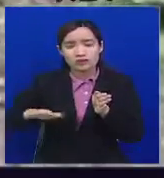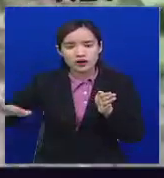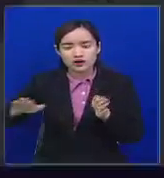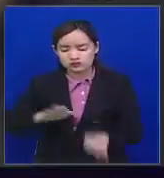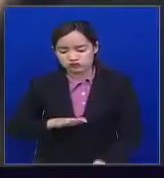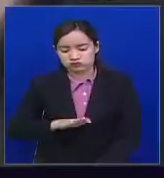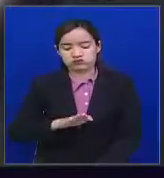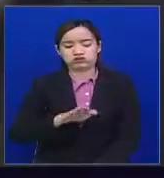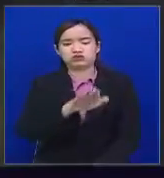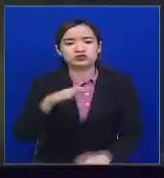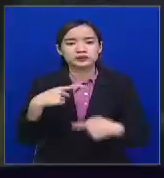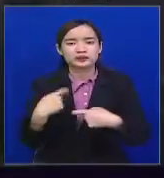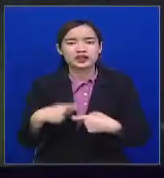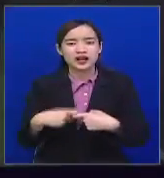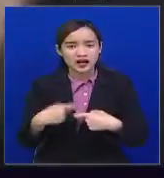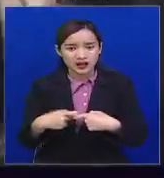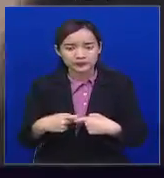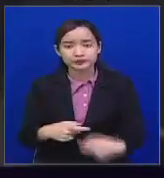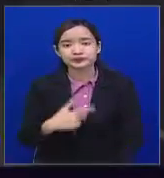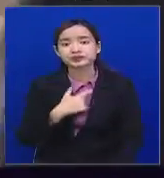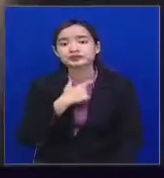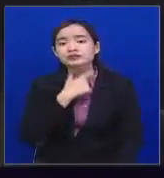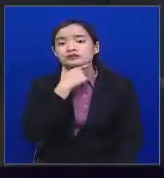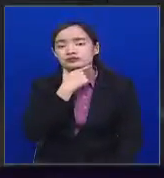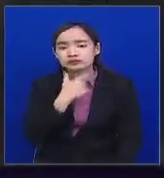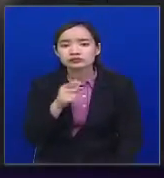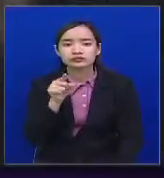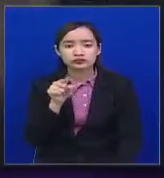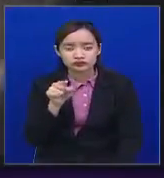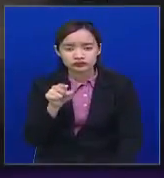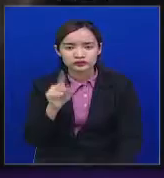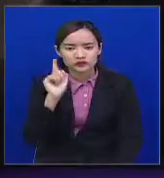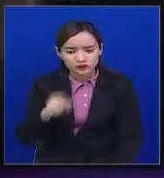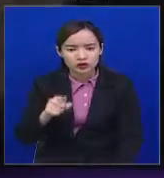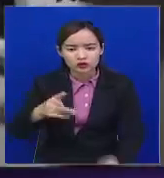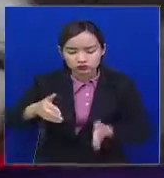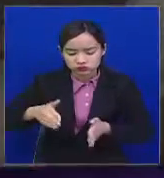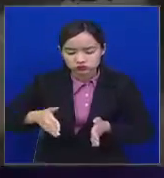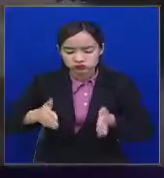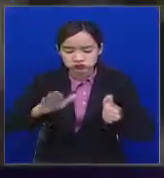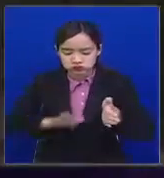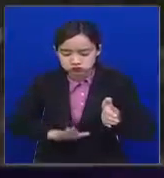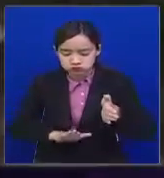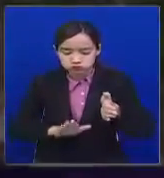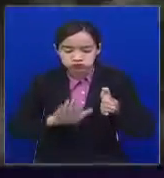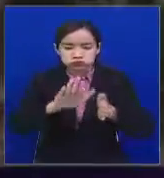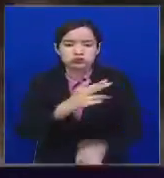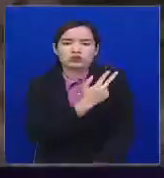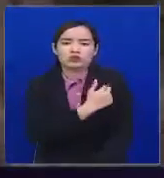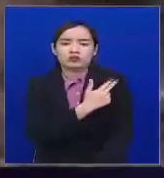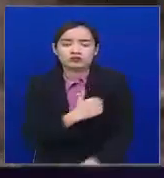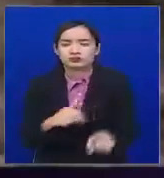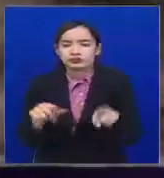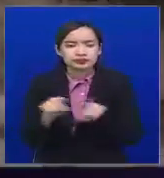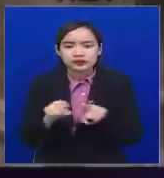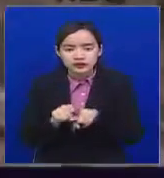ากไม่ต่างจากชาวกะเหรี่ยงบ้านคำหวันอำเภอแม่ตื่นที่ต้องใช้เส้นทางนี้เดินทางมายังโรงพยาบาลเช่นกัน หล